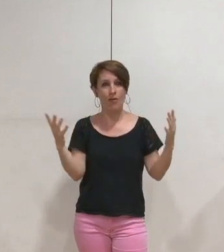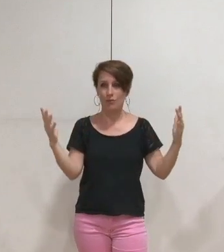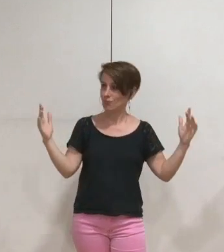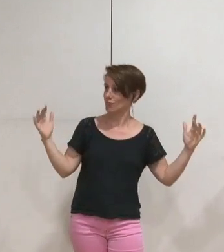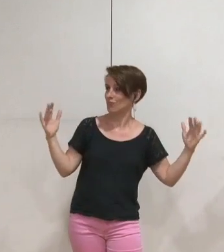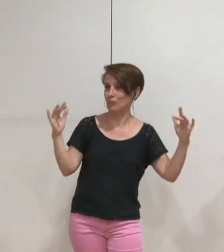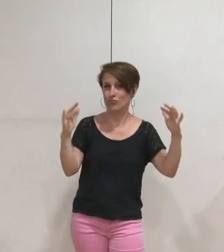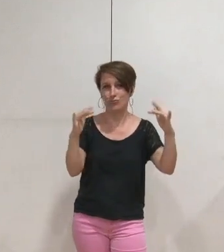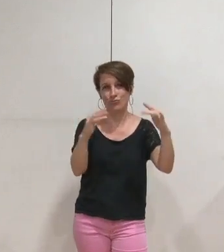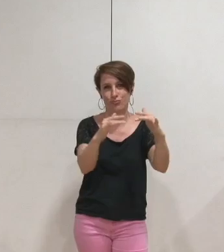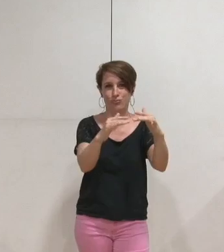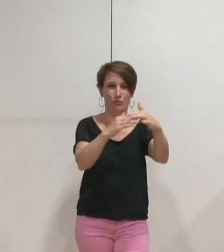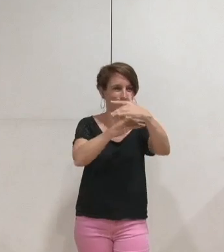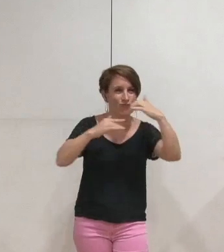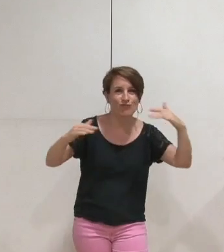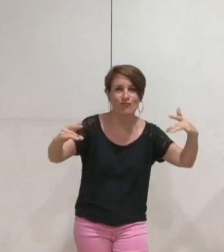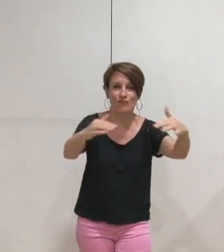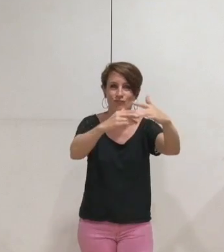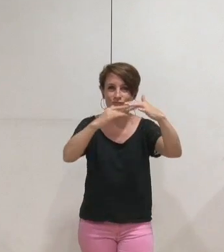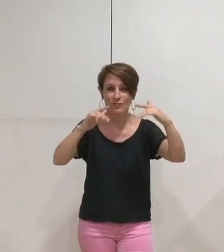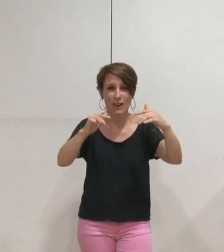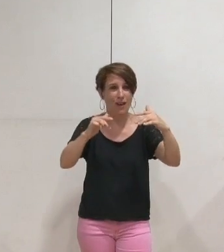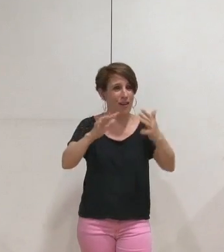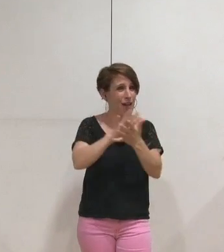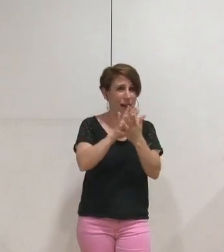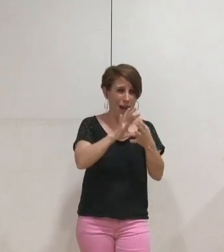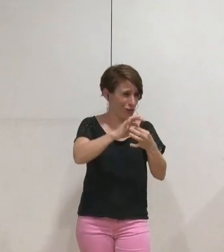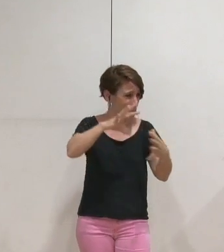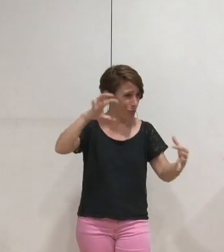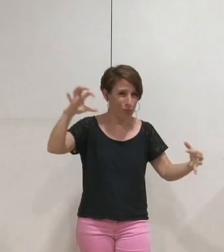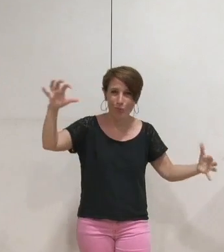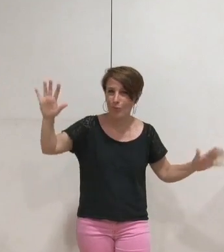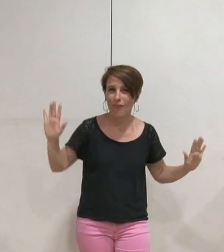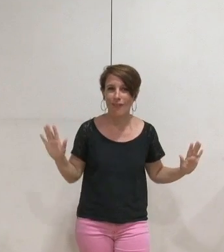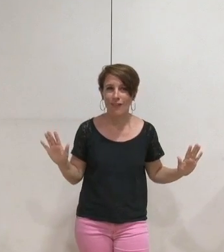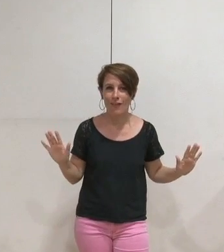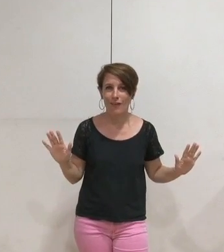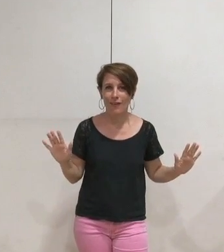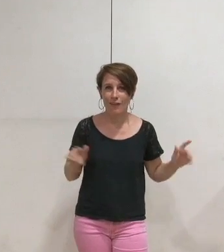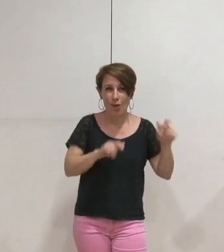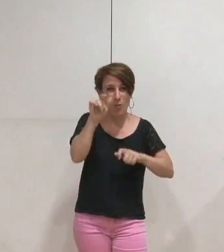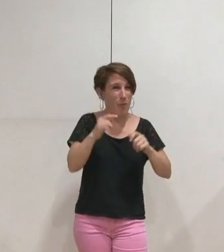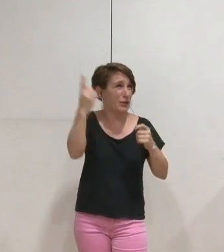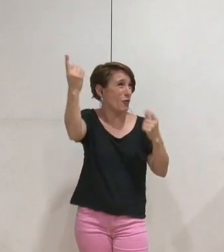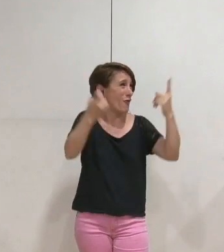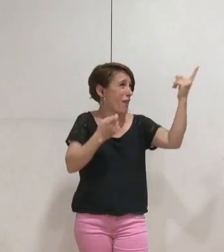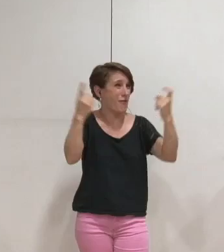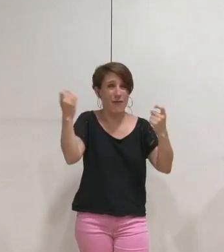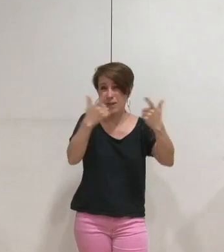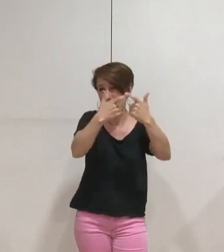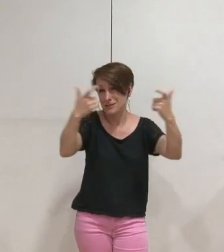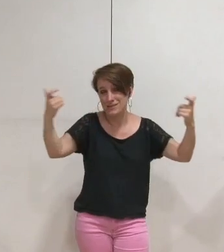dite populaire et qui rassemble toutes les générations qui qui fait venir des gens de tous horizons des horizons